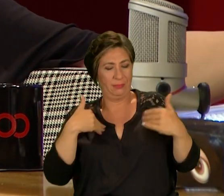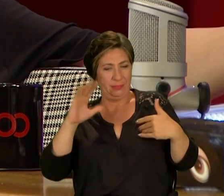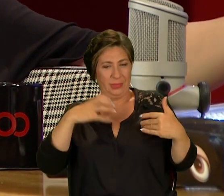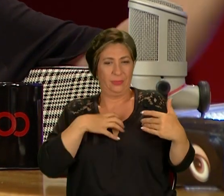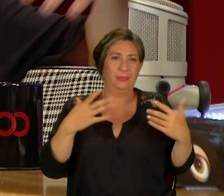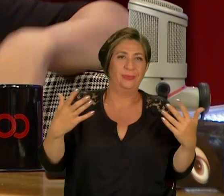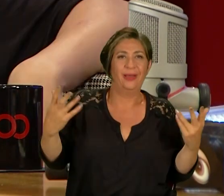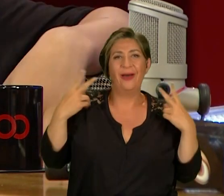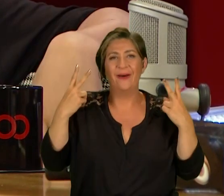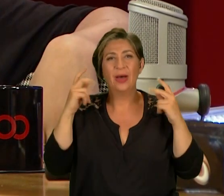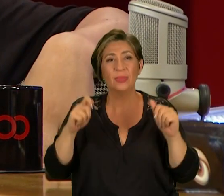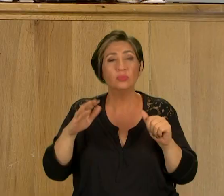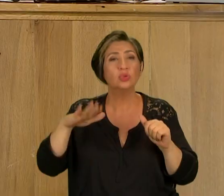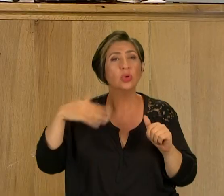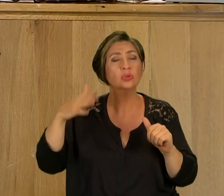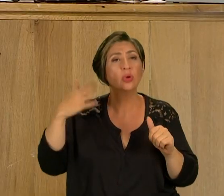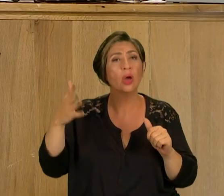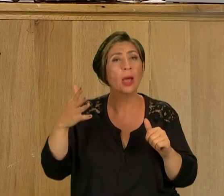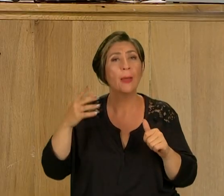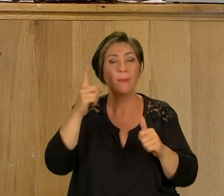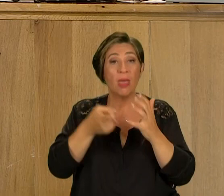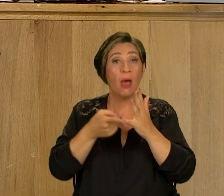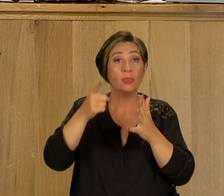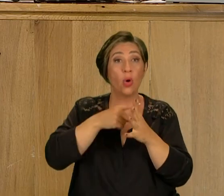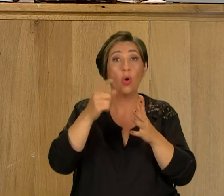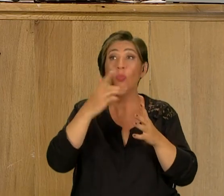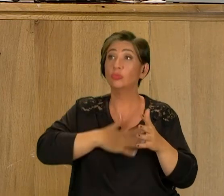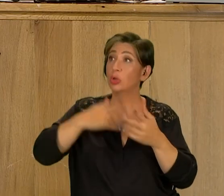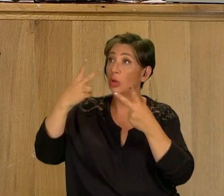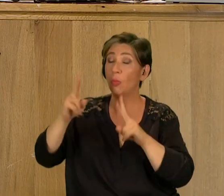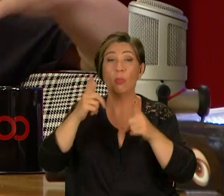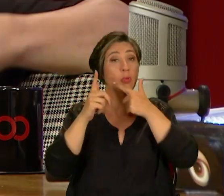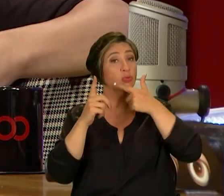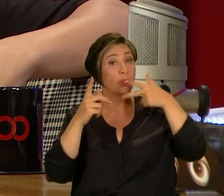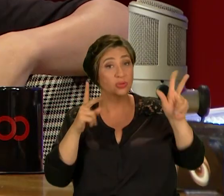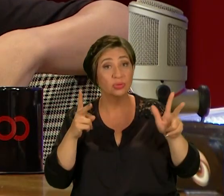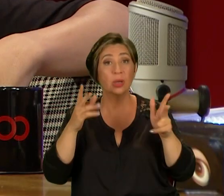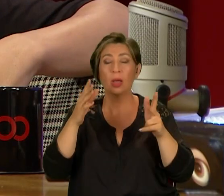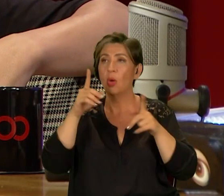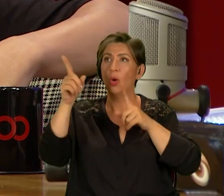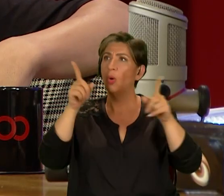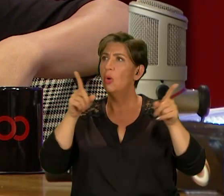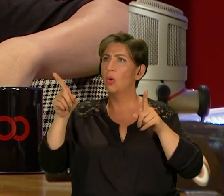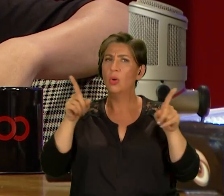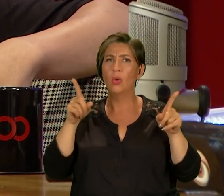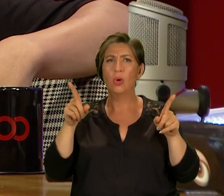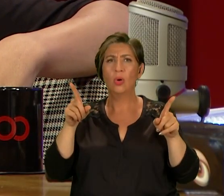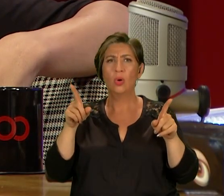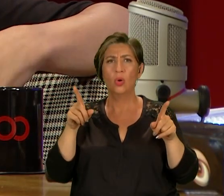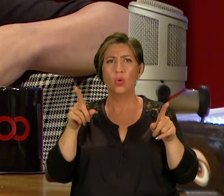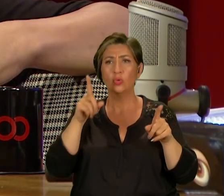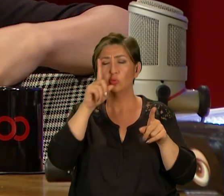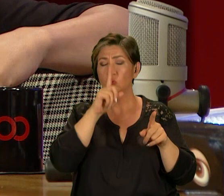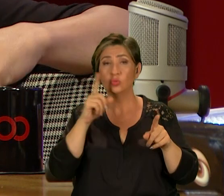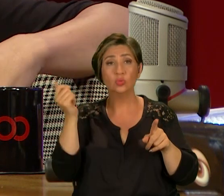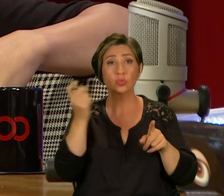patron oldum falan diye. Evet. Bir havaya girdim çünkü bir anda işte Uludağ açıldı, Bodrum açıldı vesaire falan filan derken yüzün